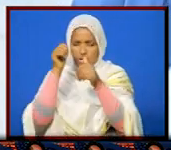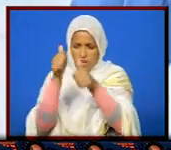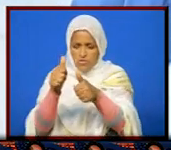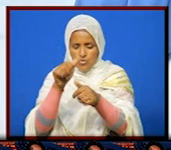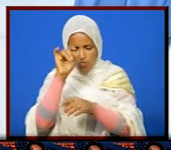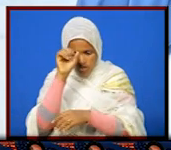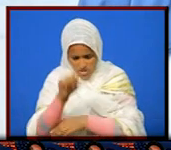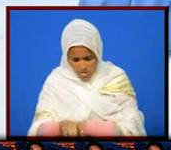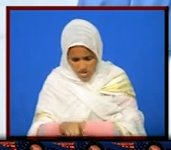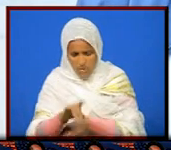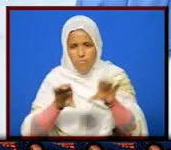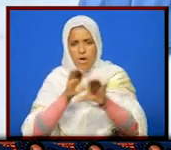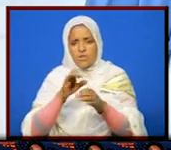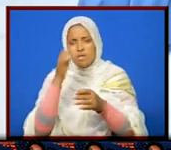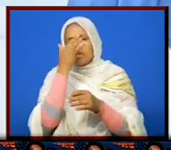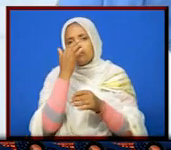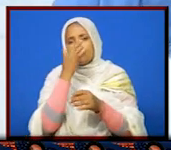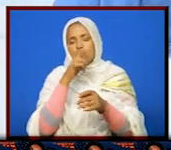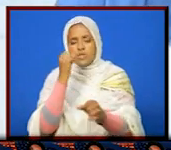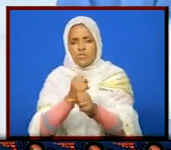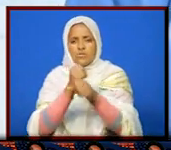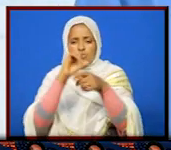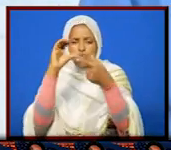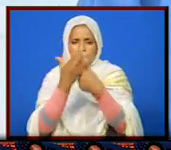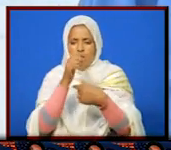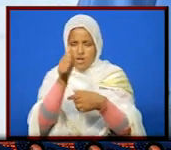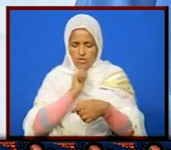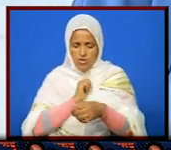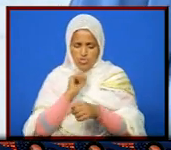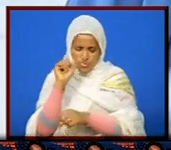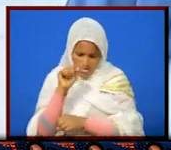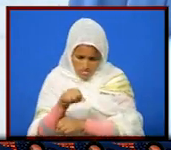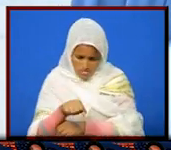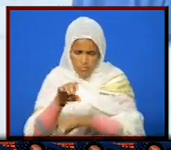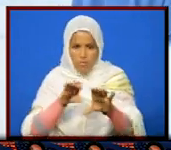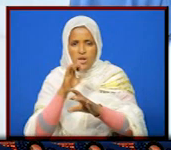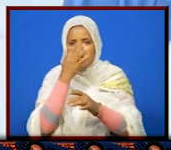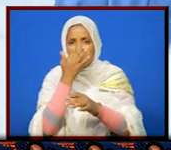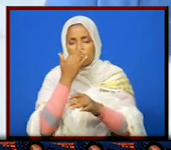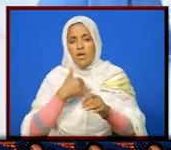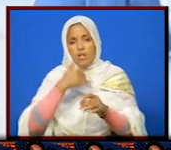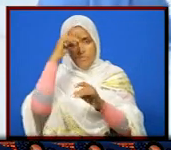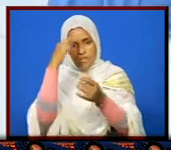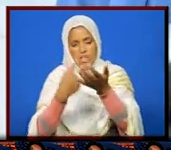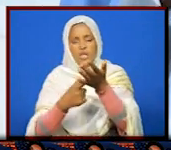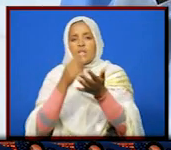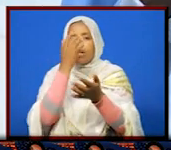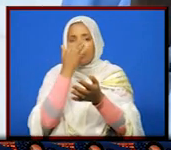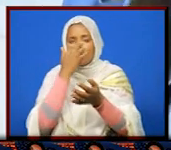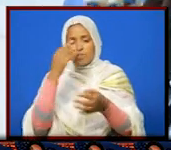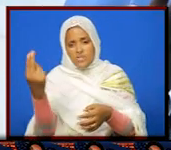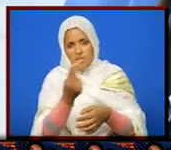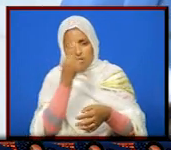ትህትና ራሳቸውን ዝቅ ማድረግ ልማዳቸው ነው። ከስራቸውም አንጻር ራሳቸውን ዝቅ ማድረግ ልማዳቸው ስለሆነ